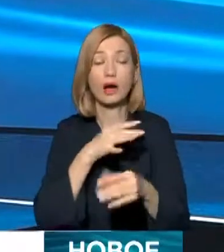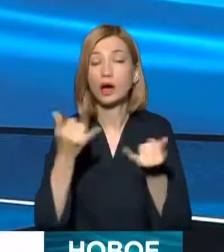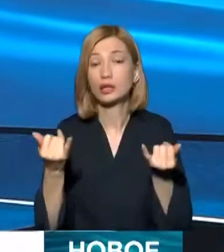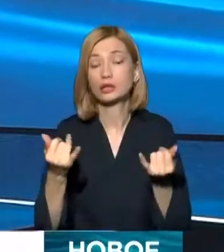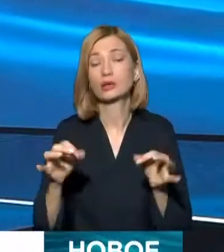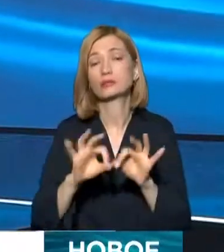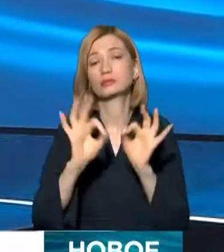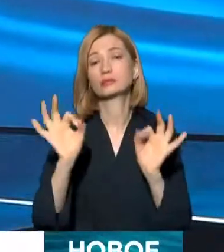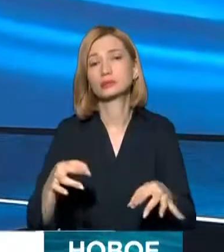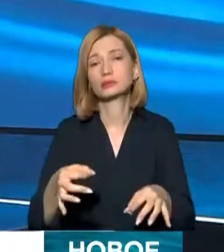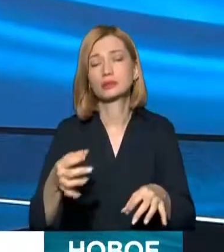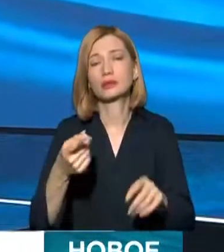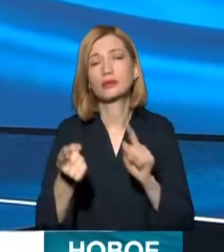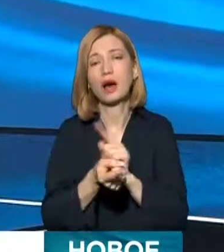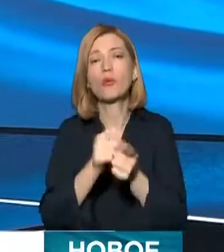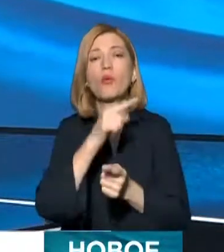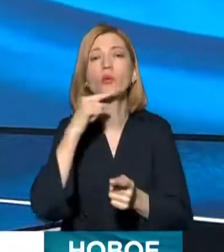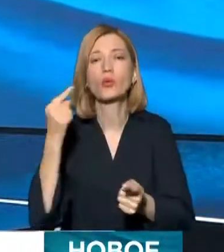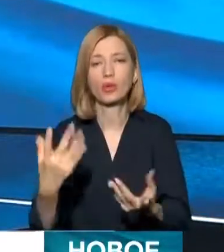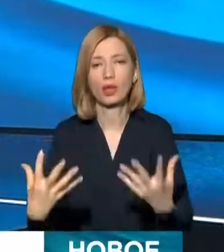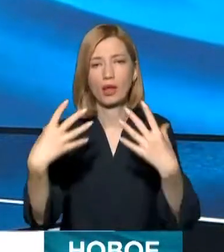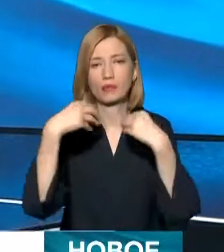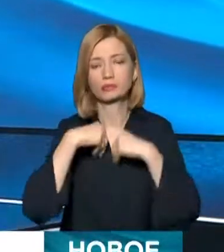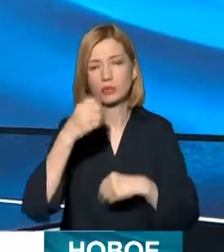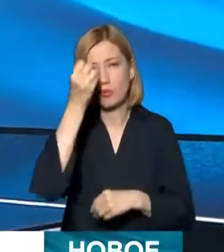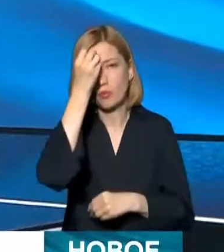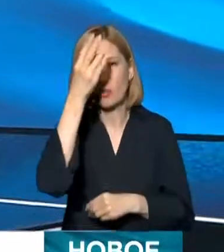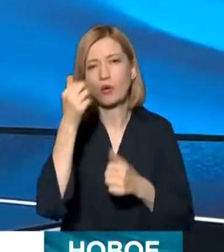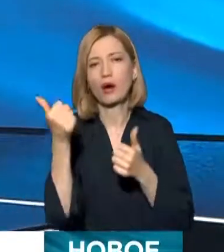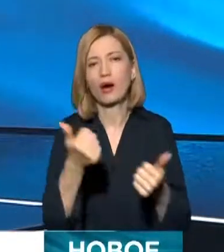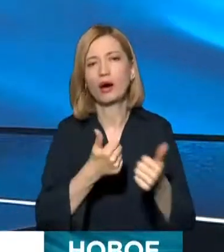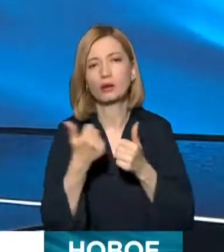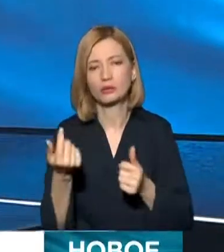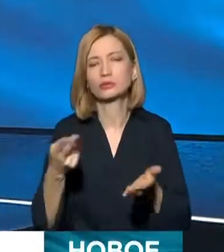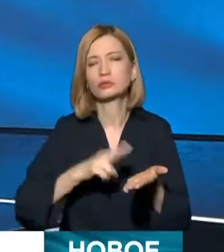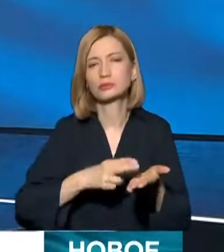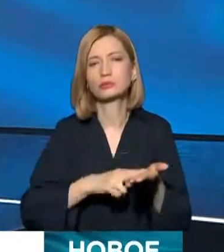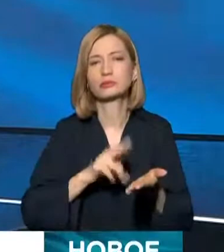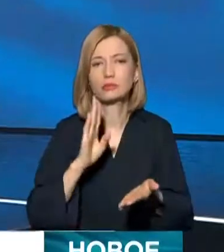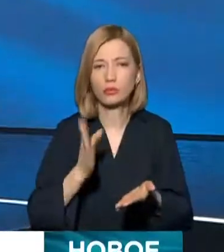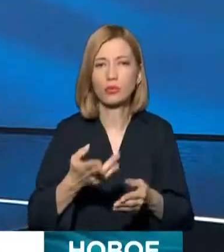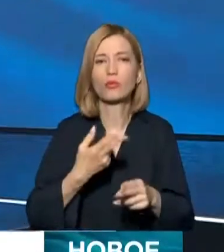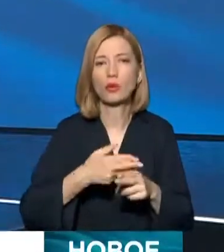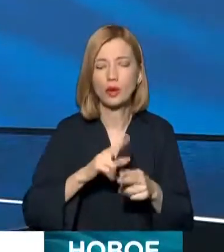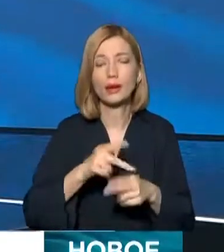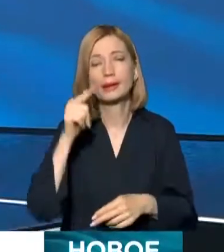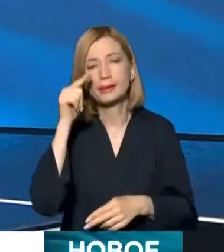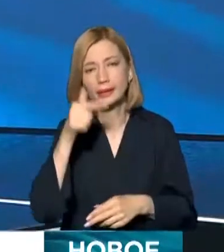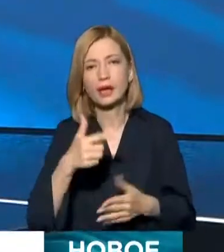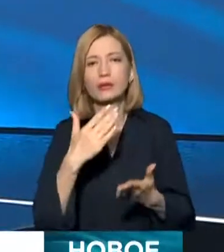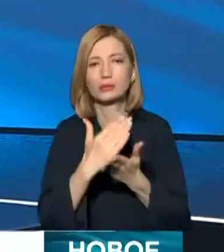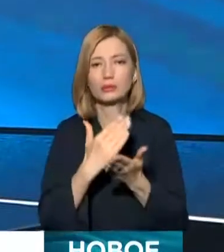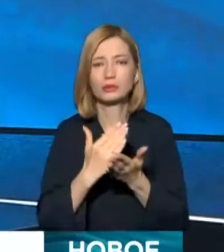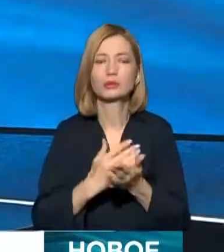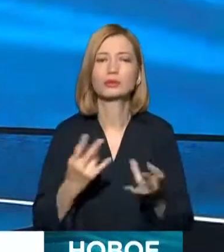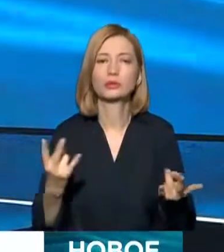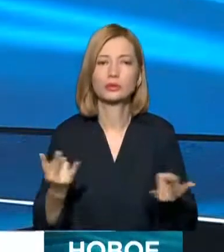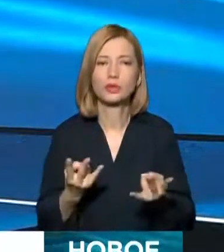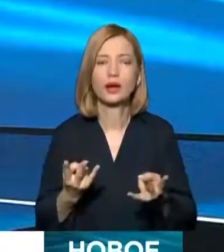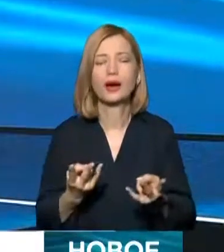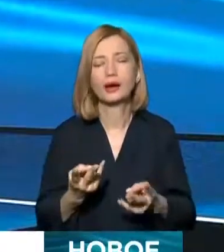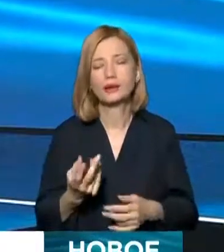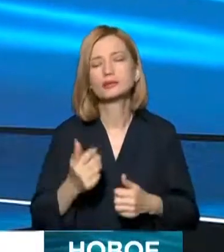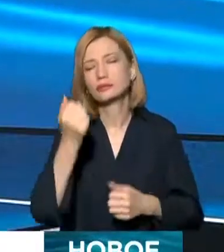их умы использовать. Просто нужно грамотно миграционную политику подойти, грамотно. У нас все для этого инструментарий. Спасибо, Оскар. Да, к